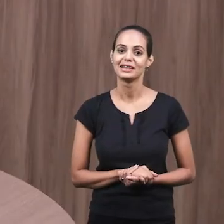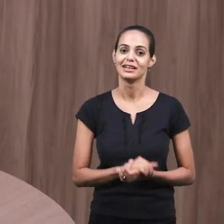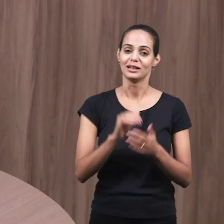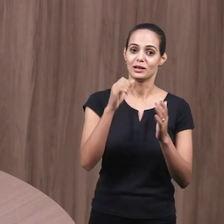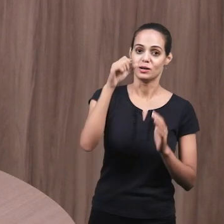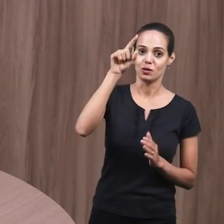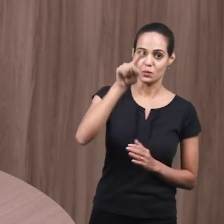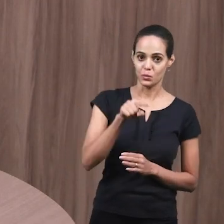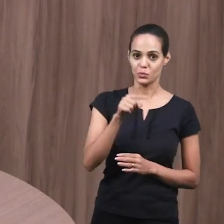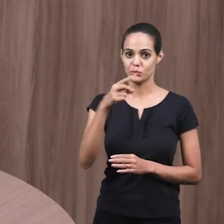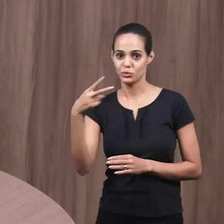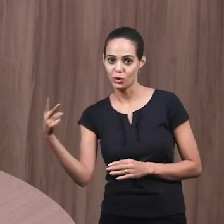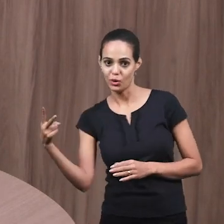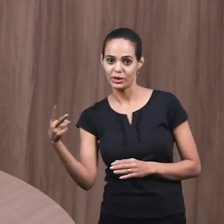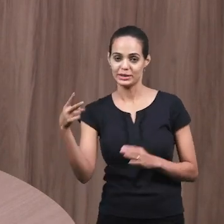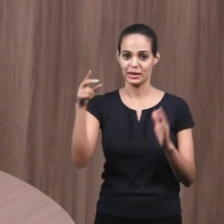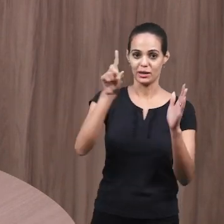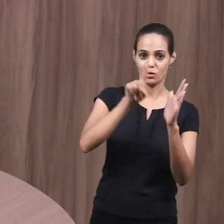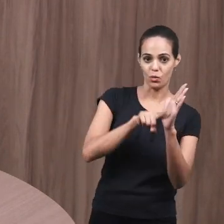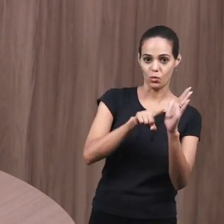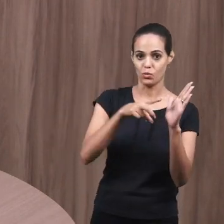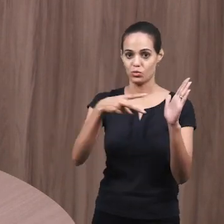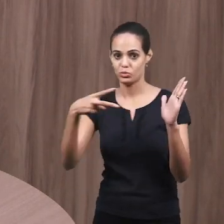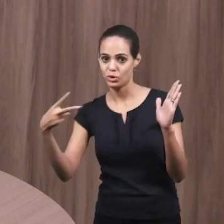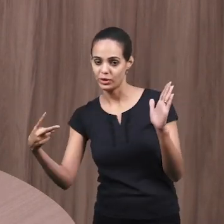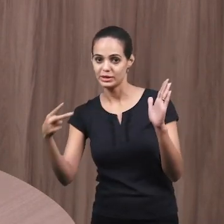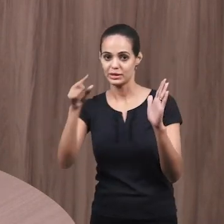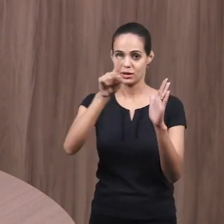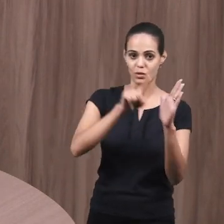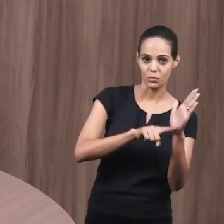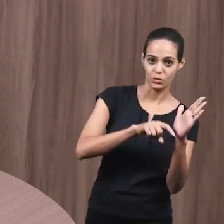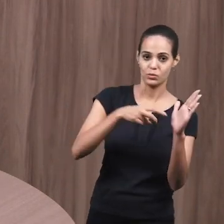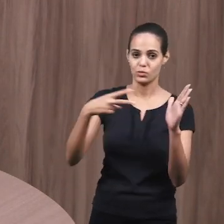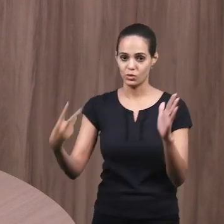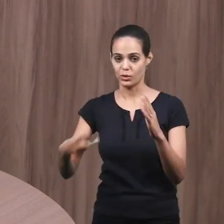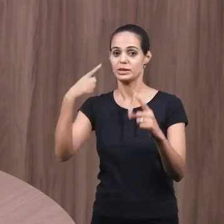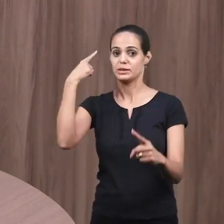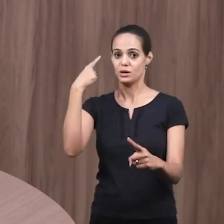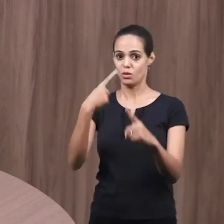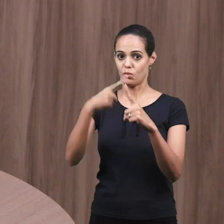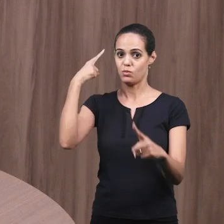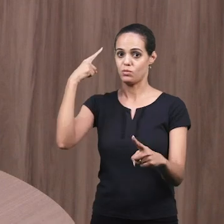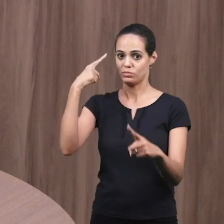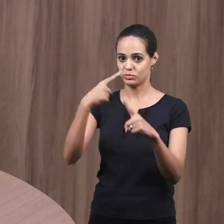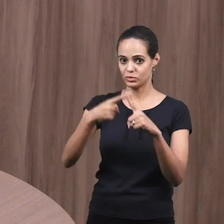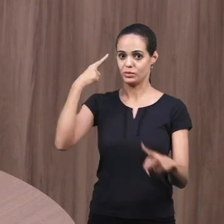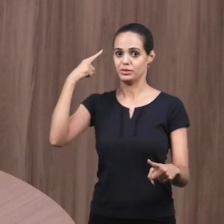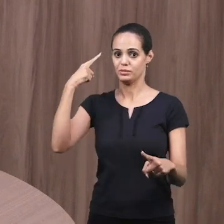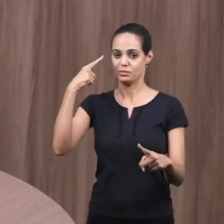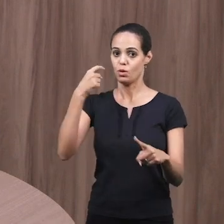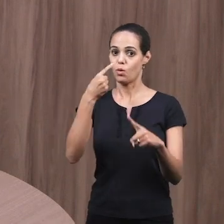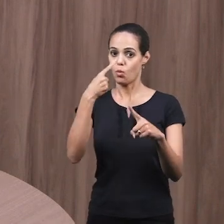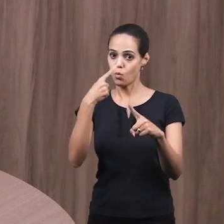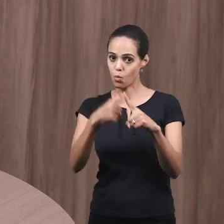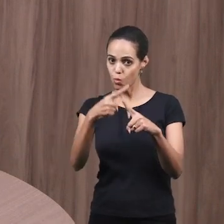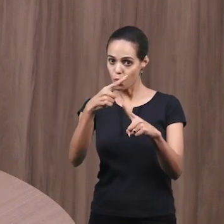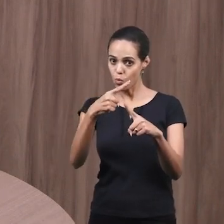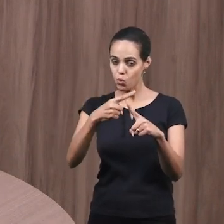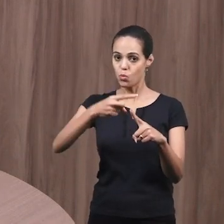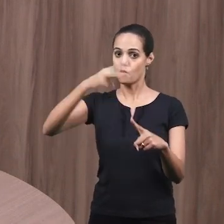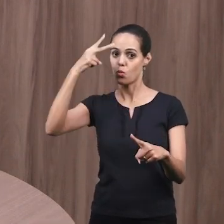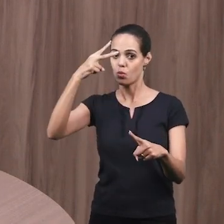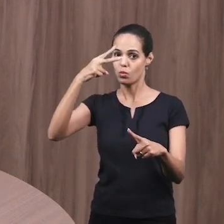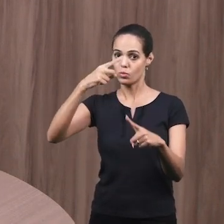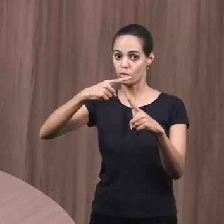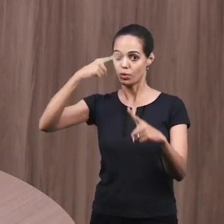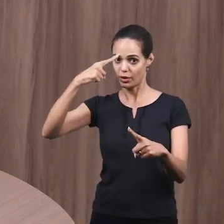1, 2, 1, 2, 1, 2, 1, 2. Au